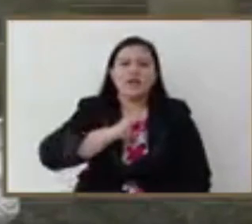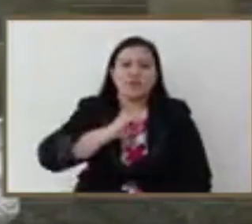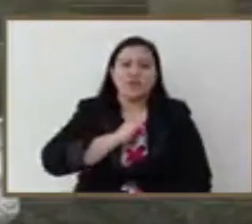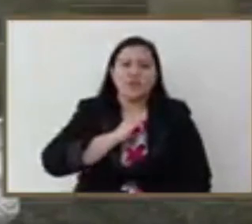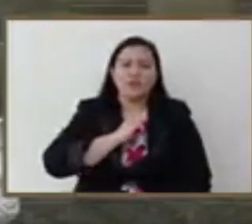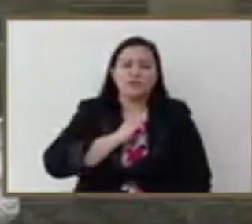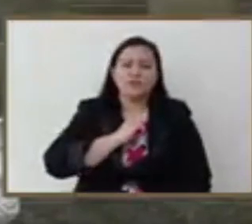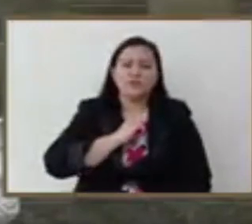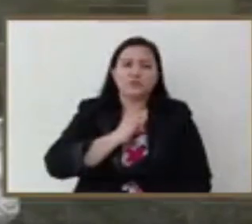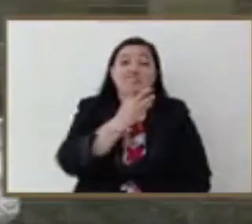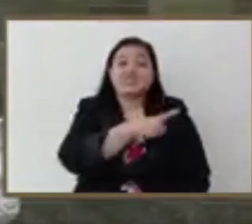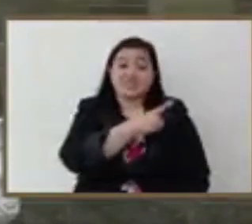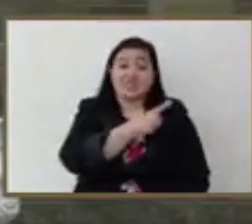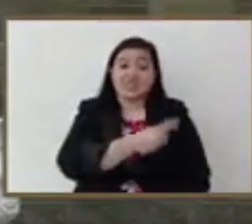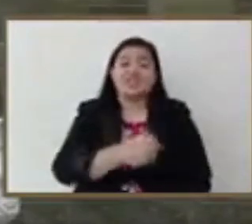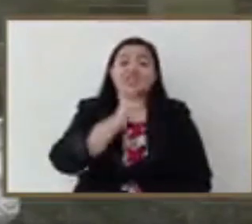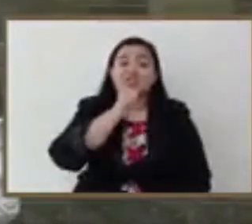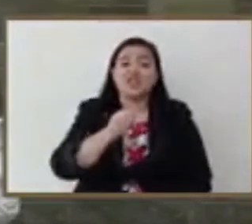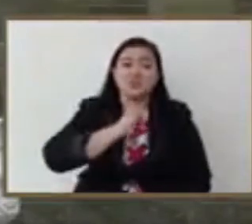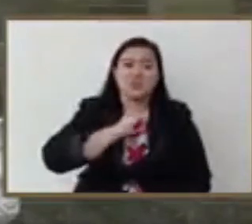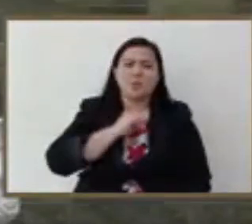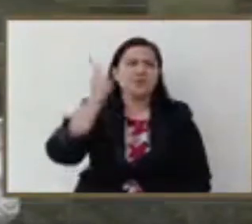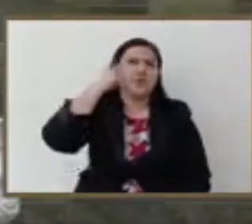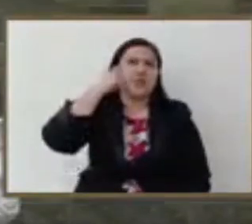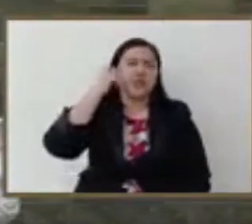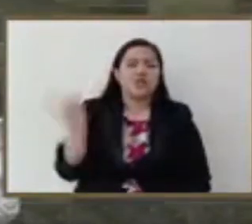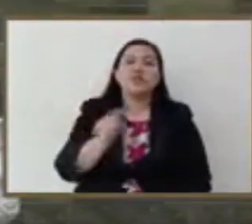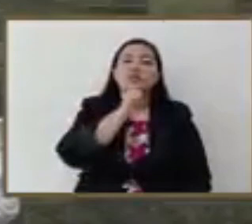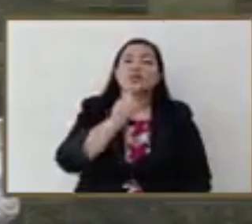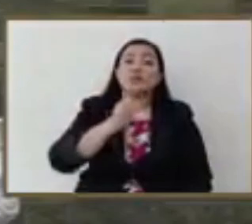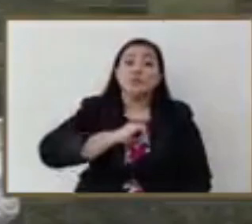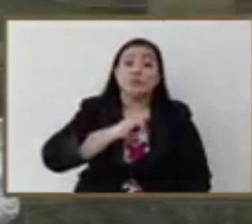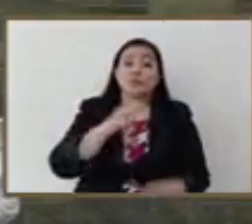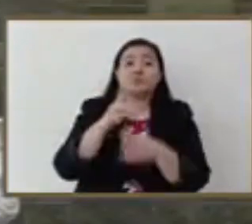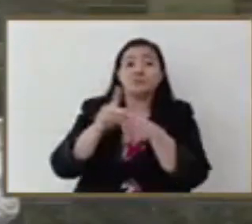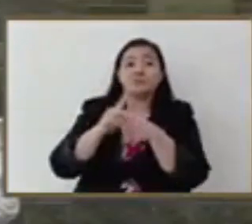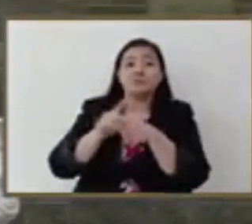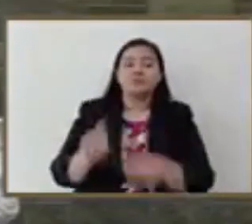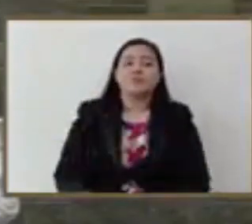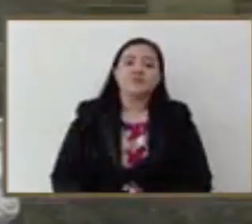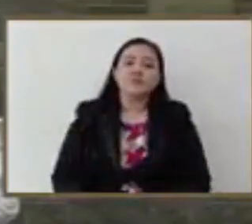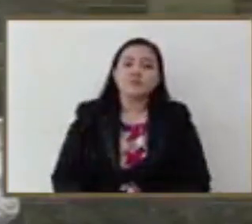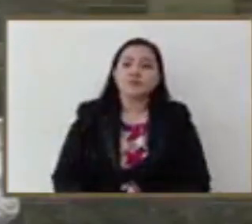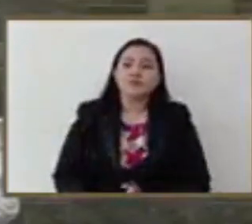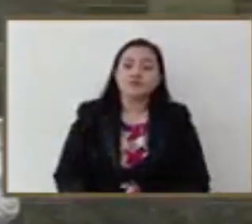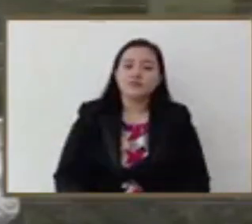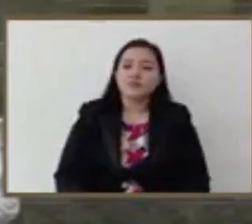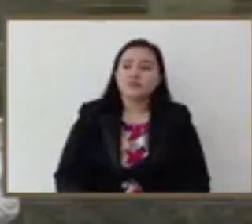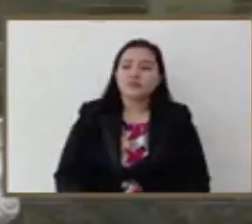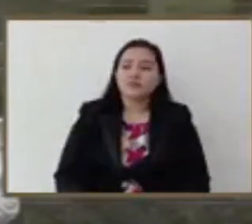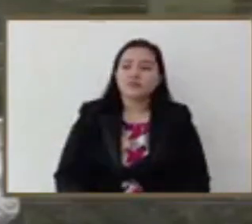want and what I want. Kaya nga ang pagkakaisa natin, sabi ko po sa inyo kanina,